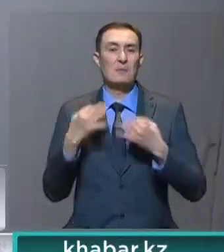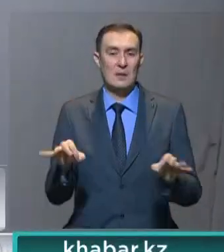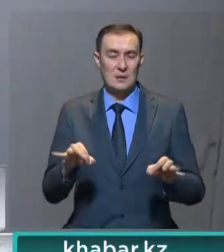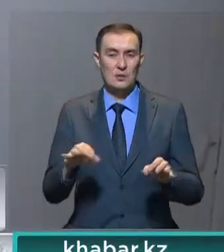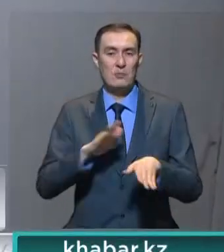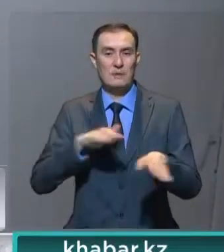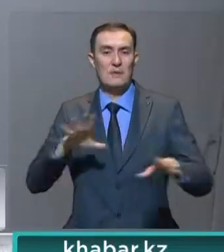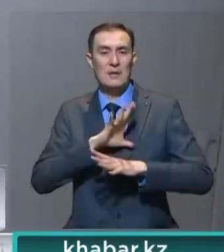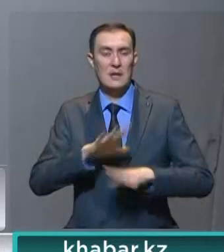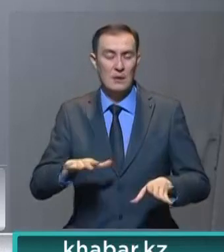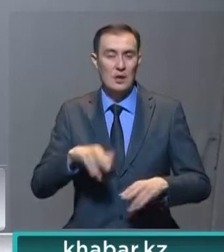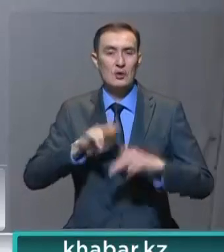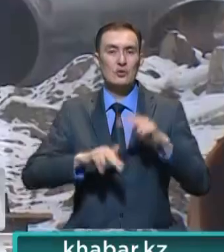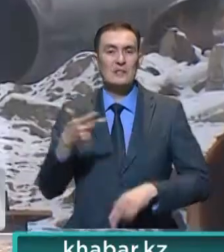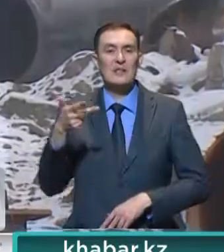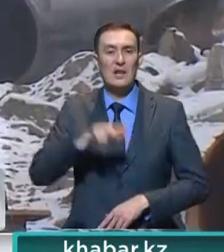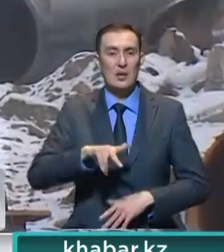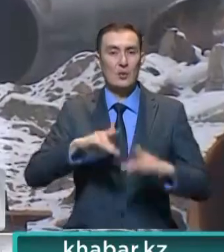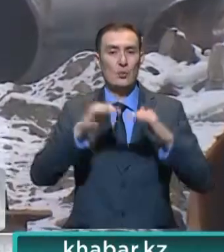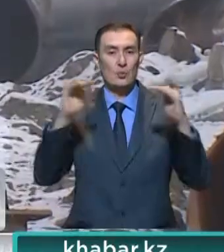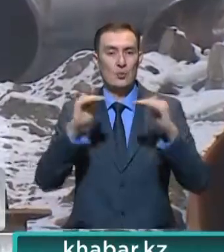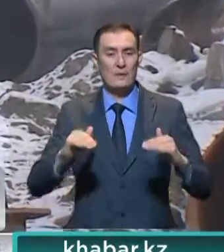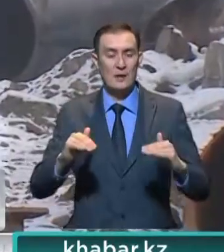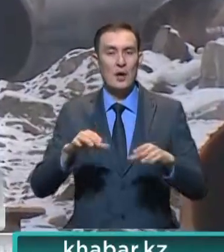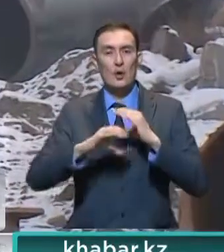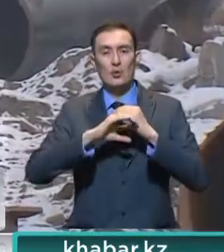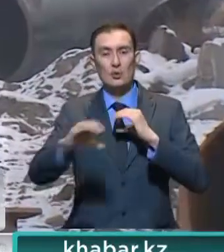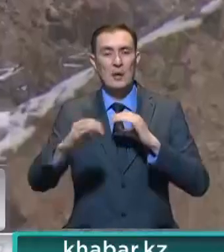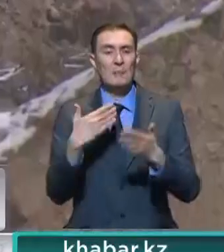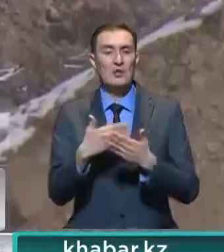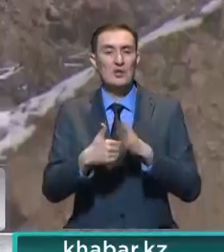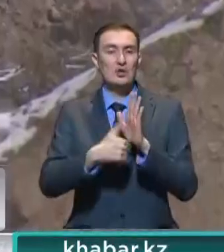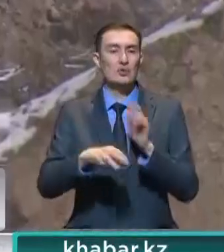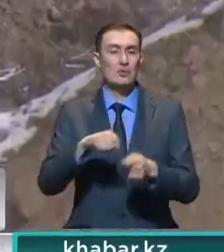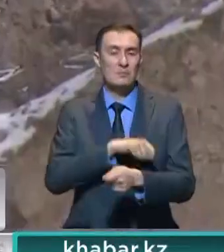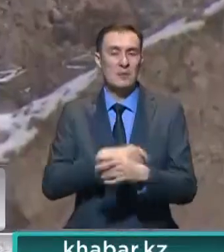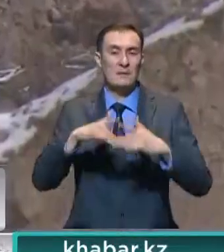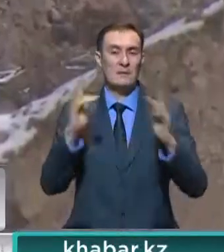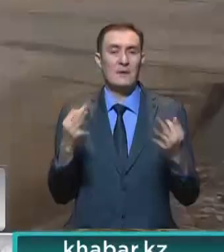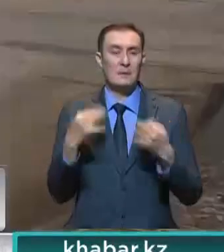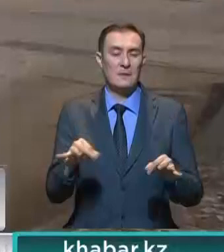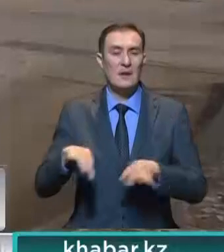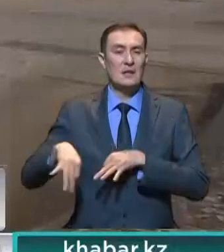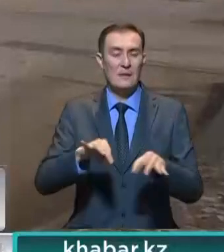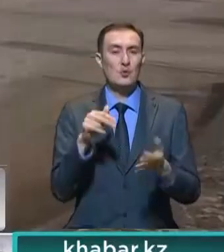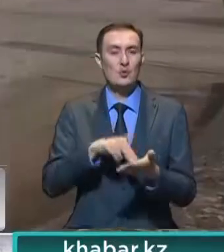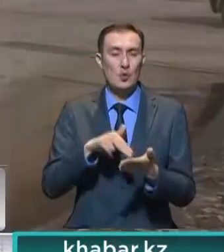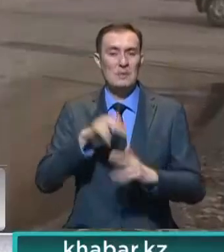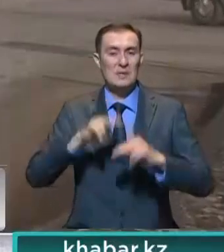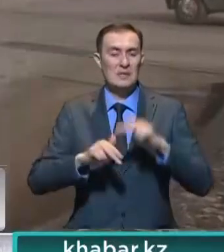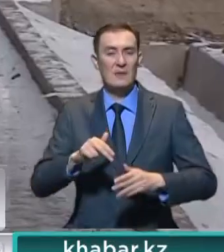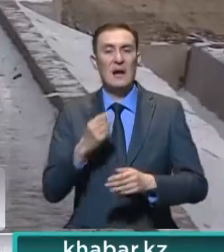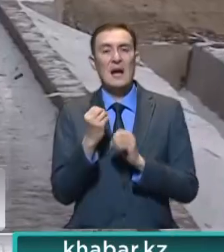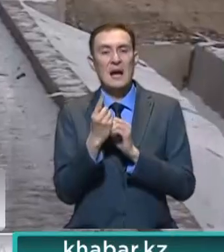от заторов в этом месте, строится в три уровня. Длина тоннеля почти 600 метров. Развязка разгрузит трафик. Стоимость объекта